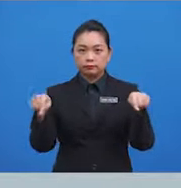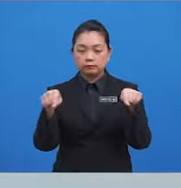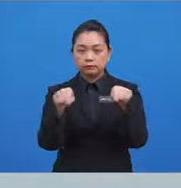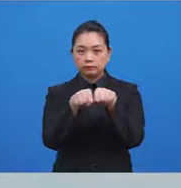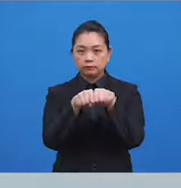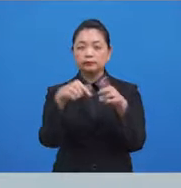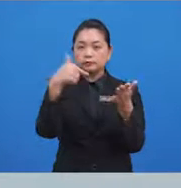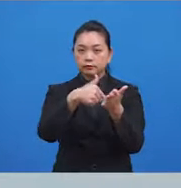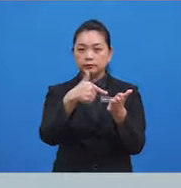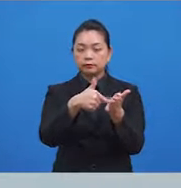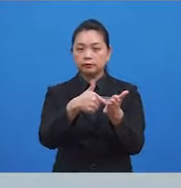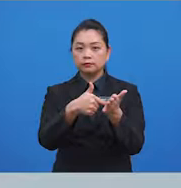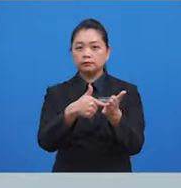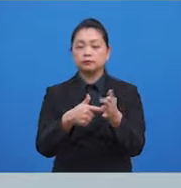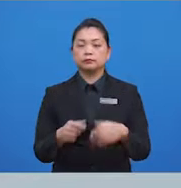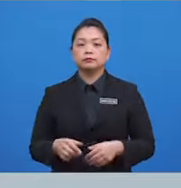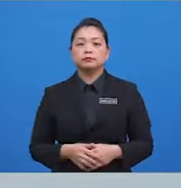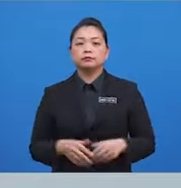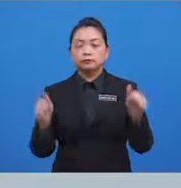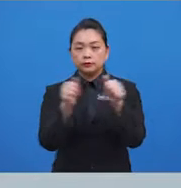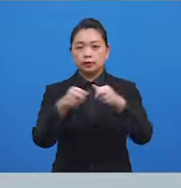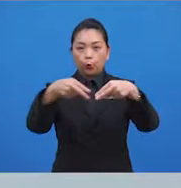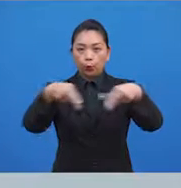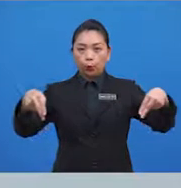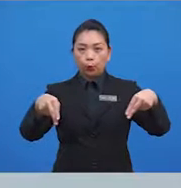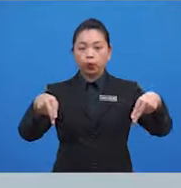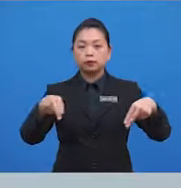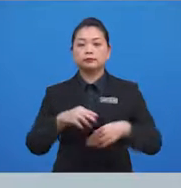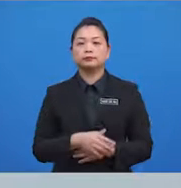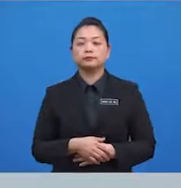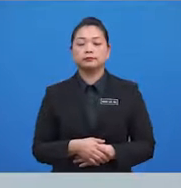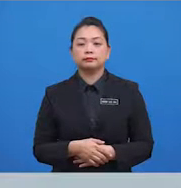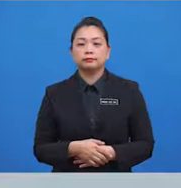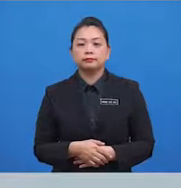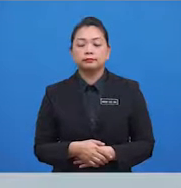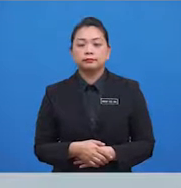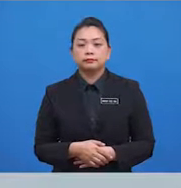panjang 6 cm dan lebar 4 cm.